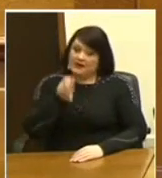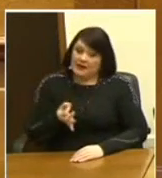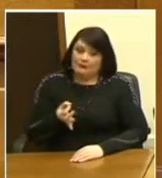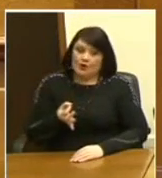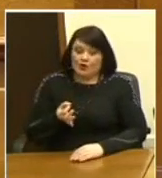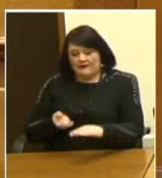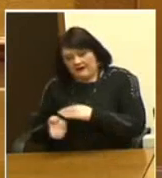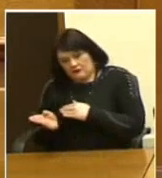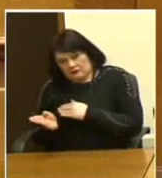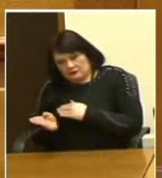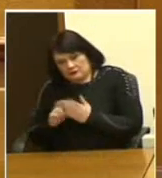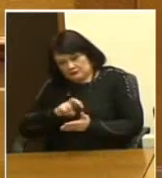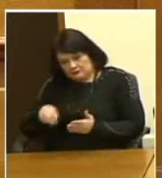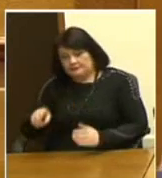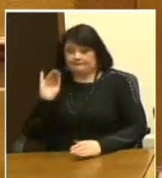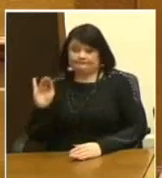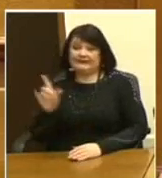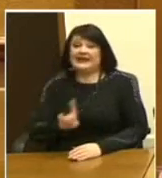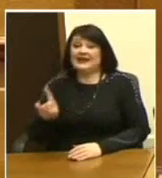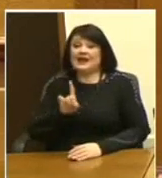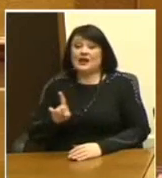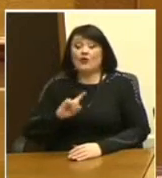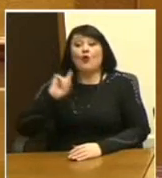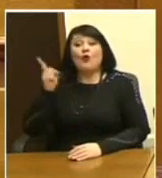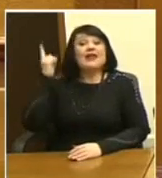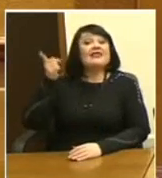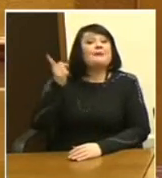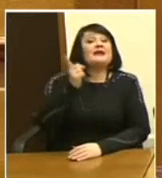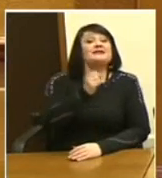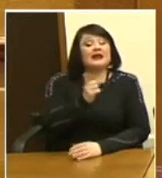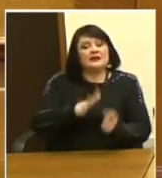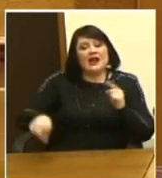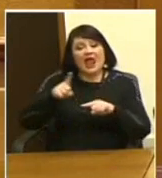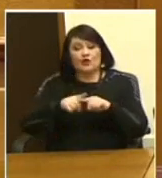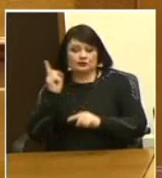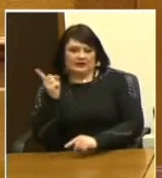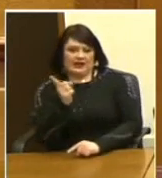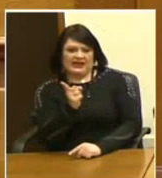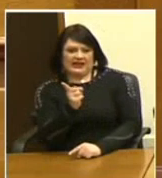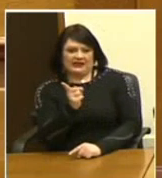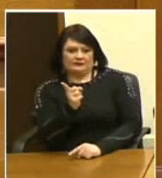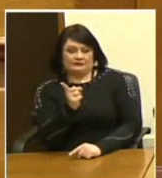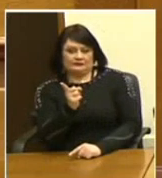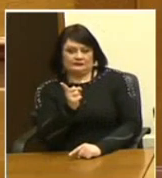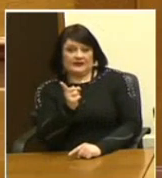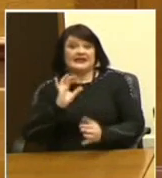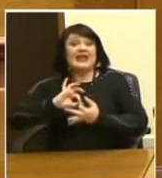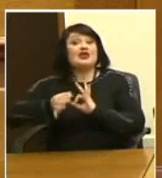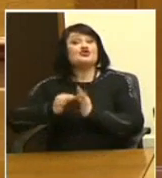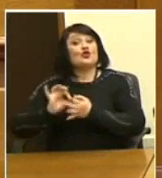από το βήμα, κύριε Μητσοτάκη, όλοι θα κρυθούμε. Θα μας κρίνει ο ελληνικός λαός, θα μας κρίνει και η